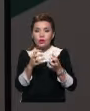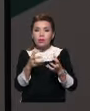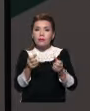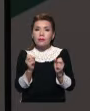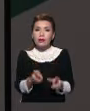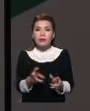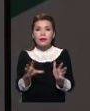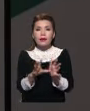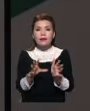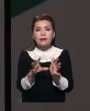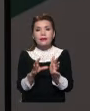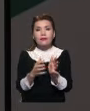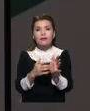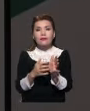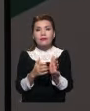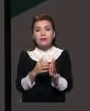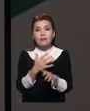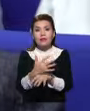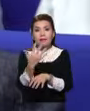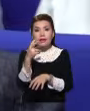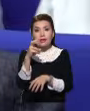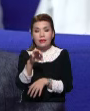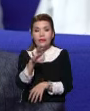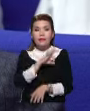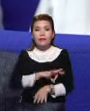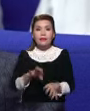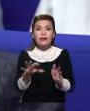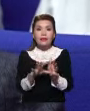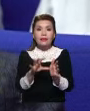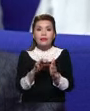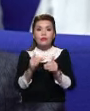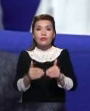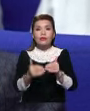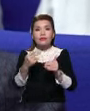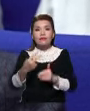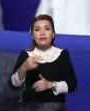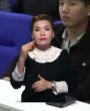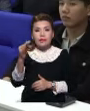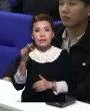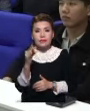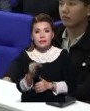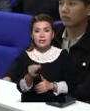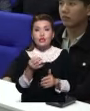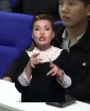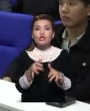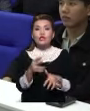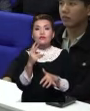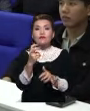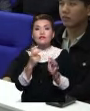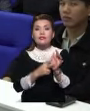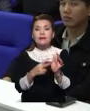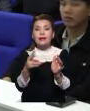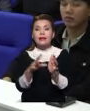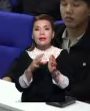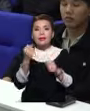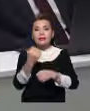это энергодефицит. Уже через 5 лет потребление электроэнергии возрастет на 20%. Действующие 207